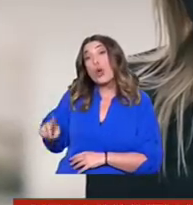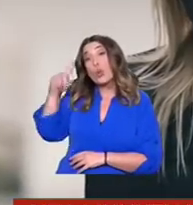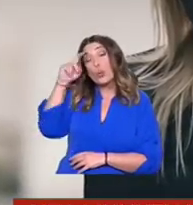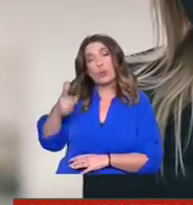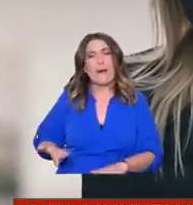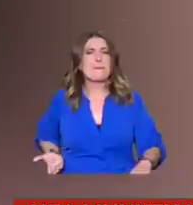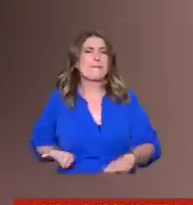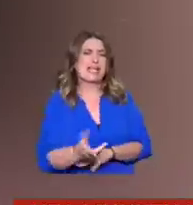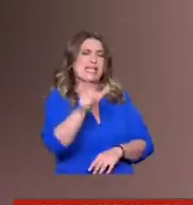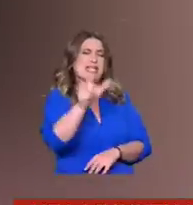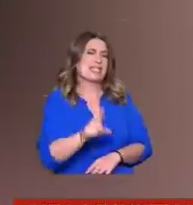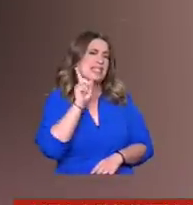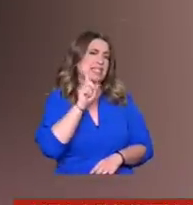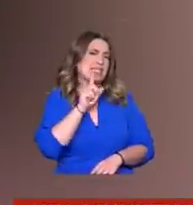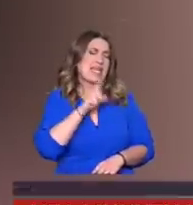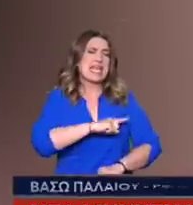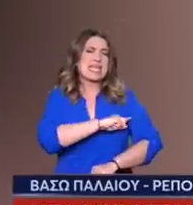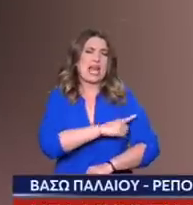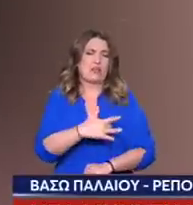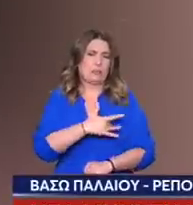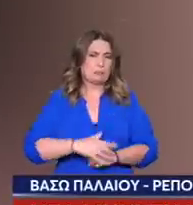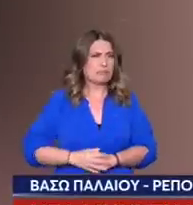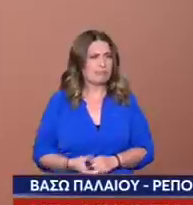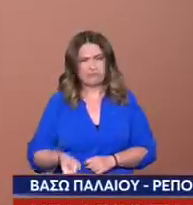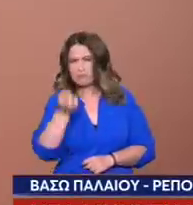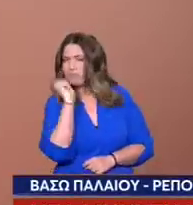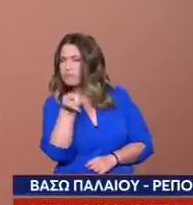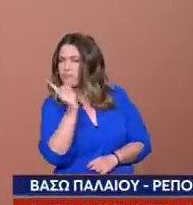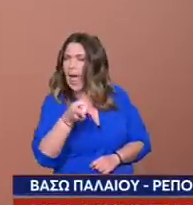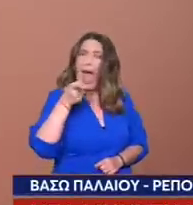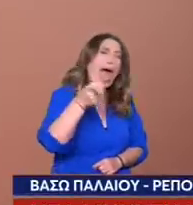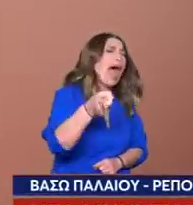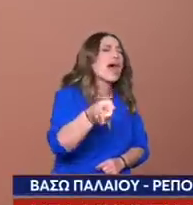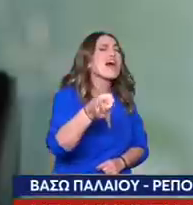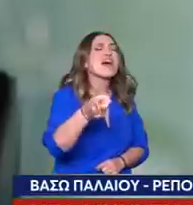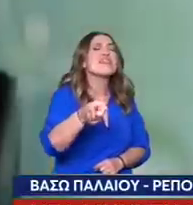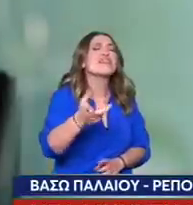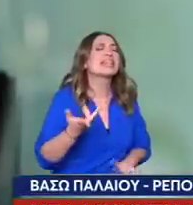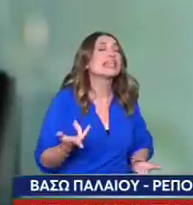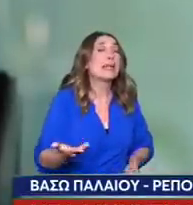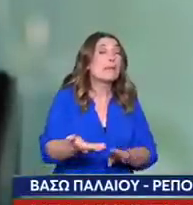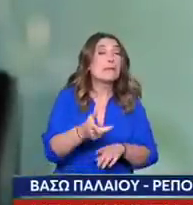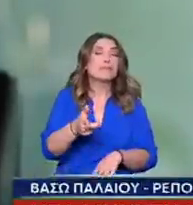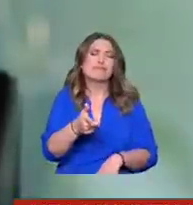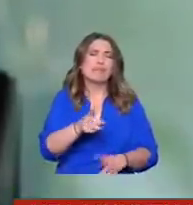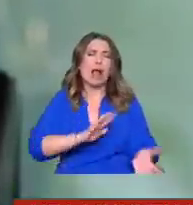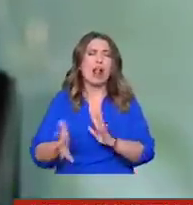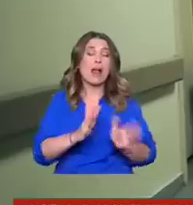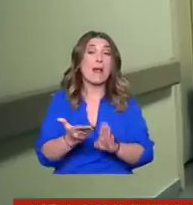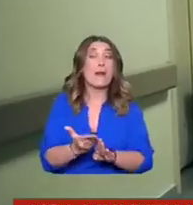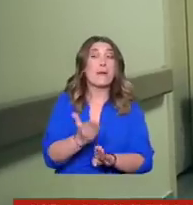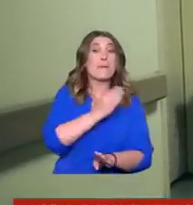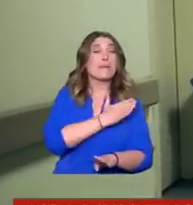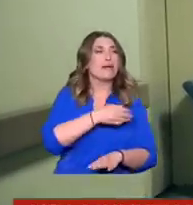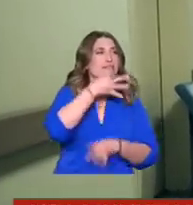Ο Αλέξης Κούγιας έκανε λόγο για μια αντίφαση ανάμεσα στην κατάθεση που είχε δώσει η παιδοκαρδιολόγος στις αρχές και στα λόγια που είχε πει η ίδια στο Live News